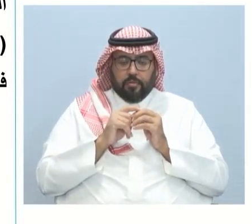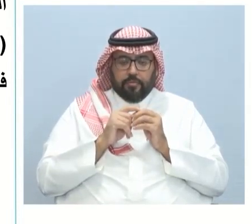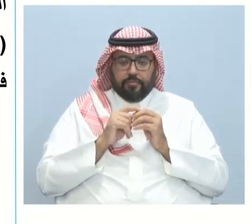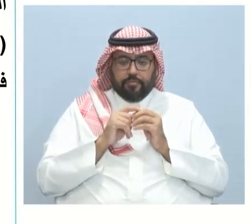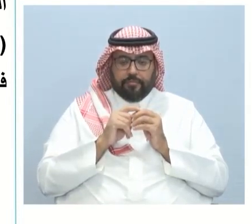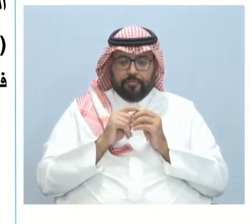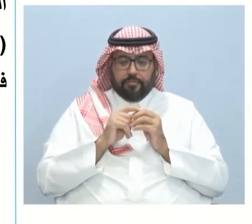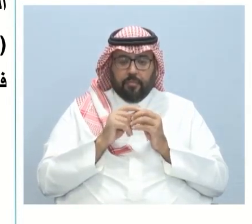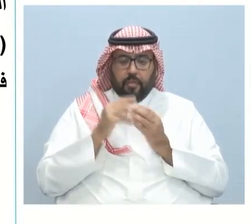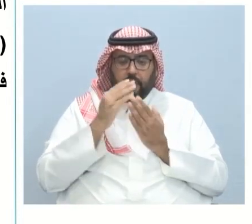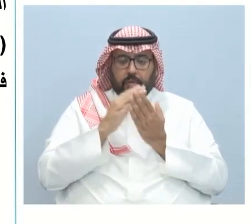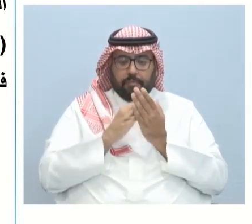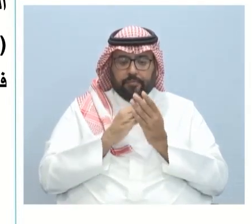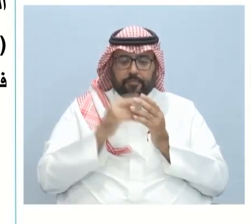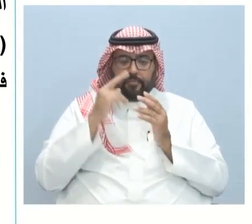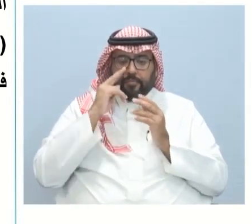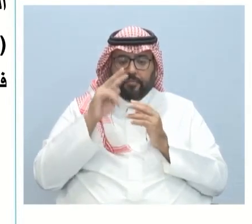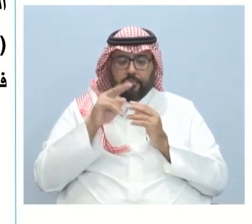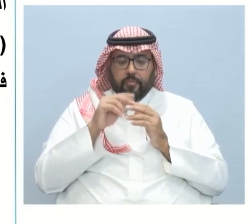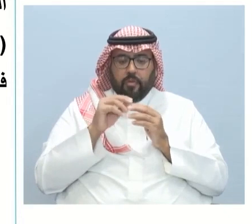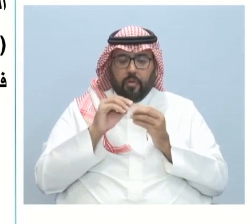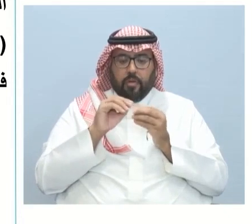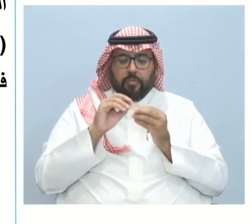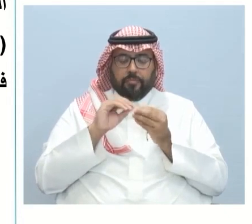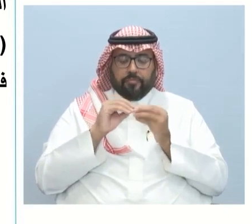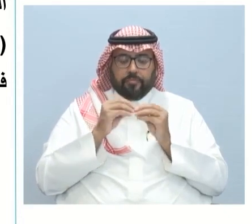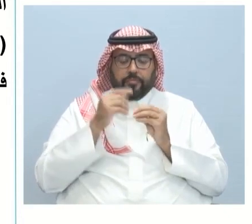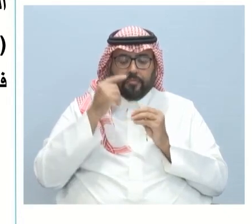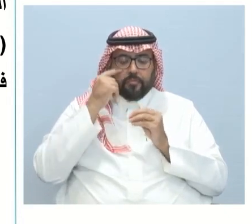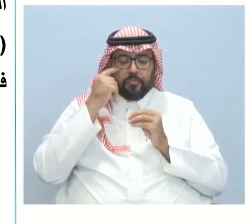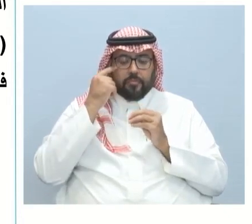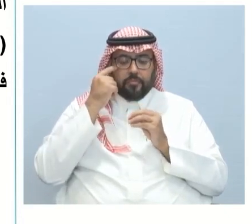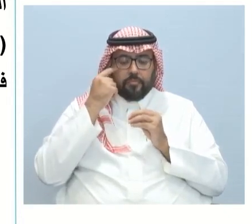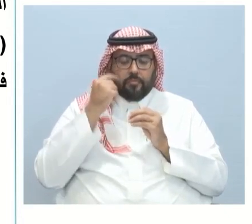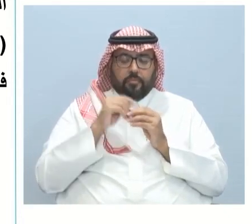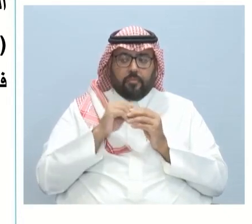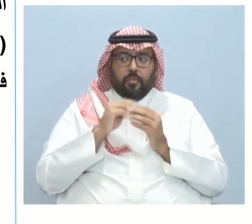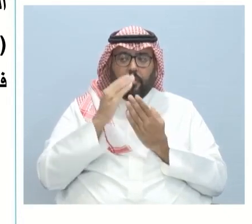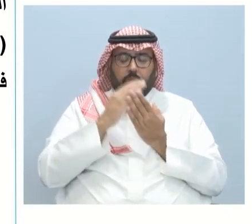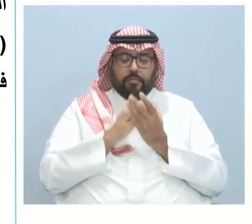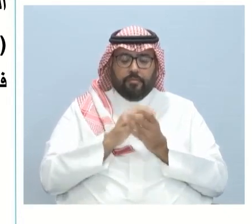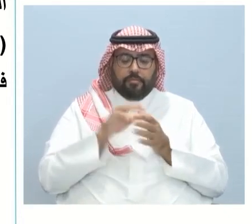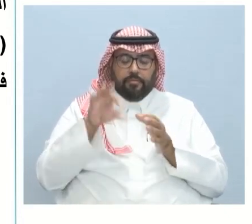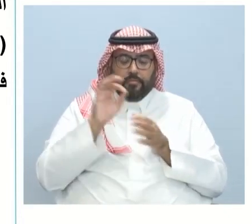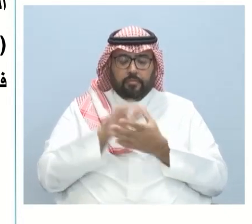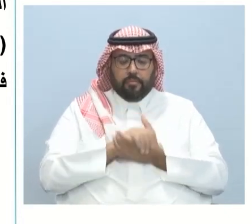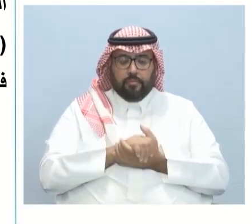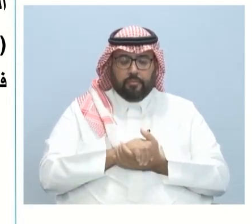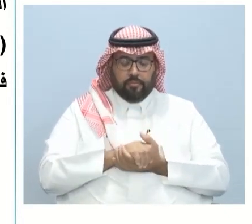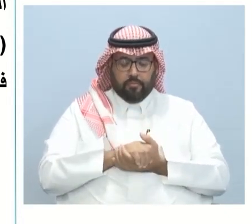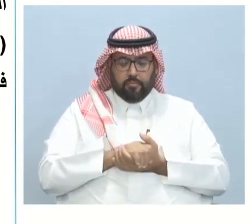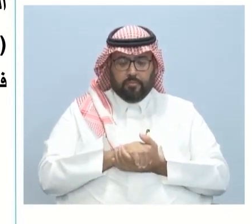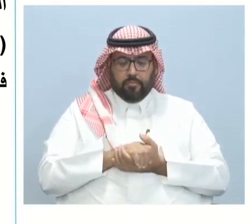الى فئات لبنات العرض بنفسجيه اللون اذا لرسم الاشكال نستطيع